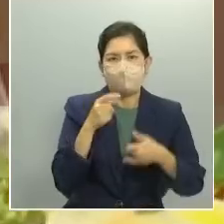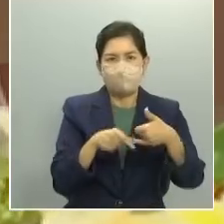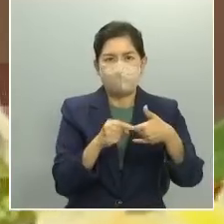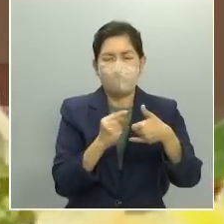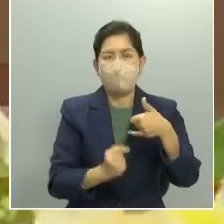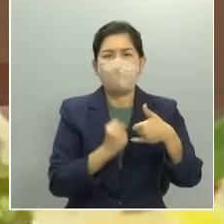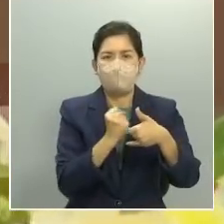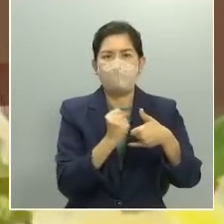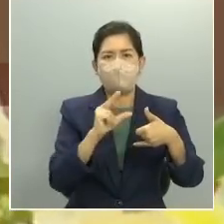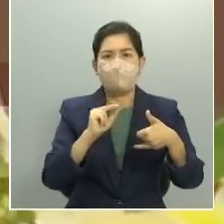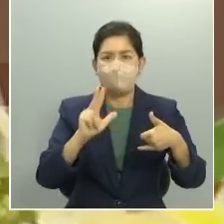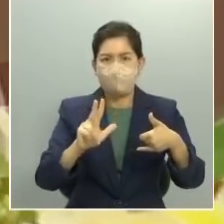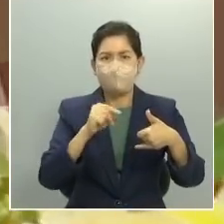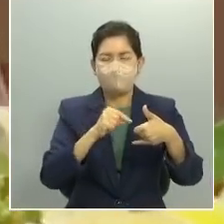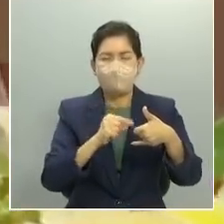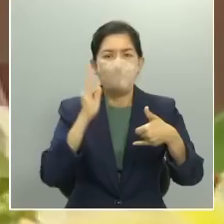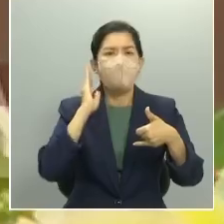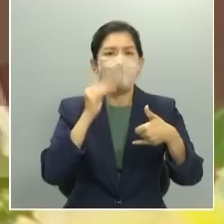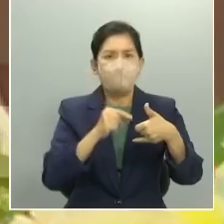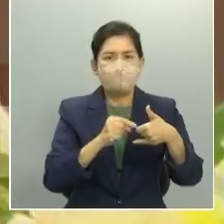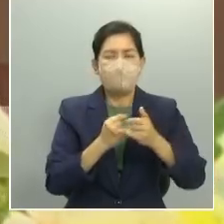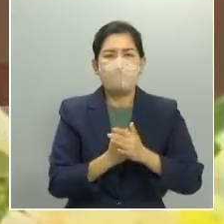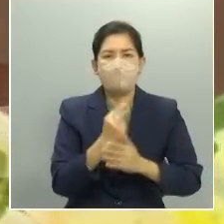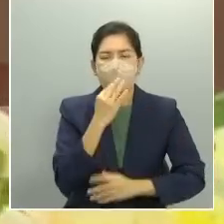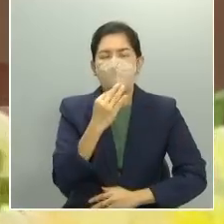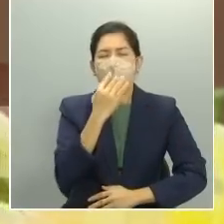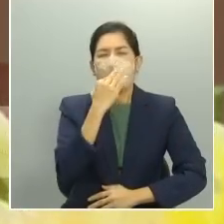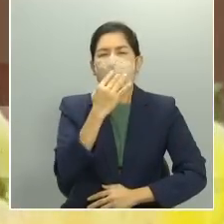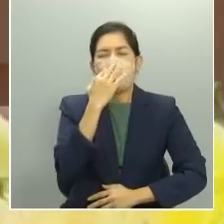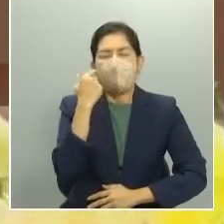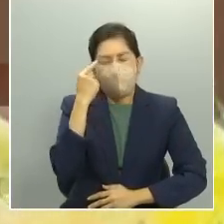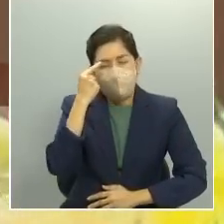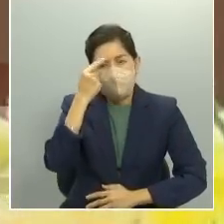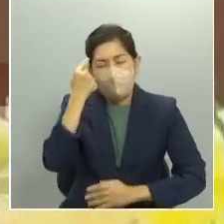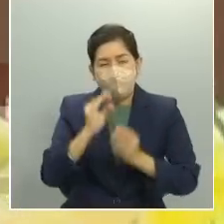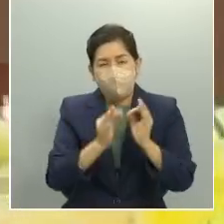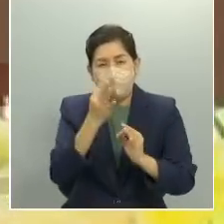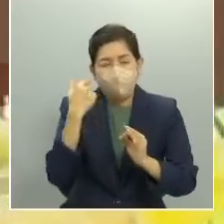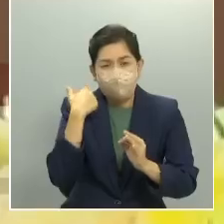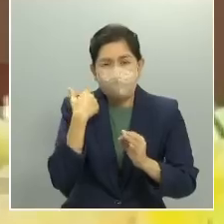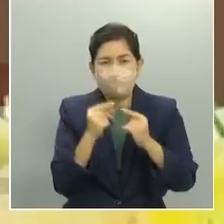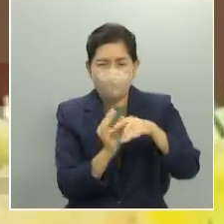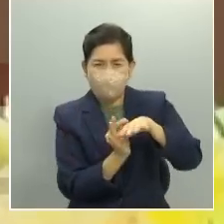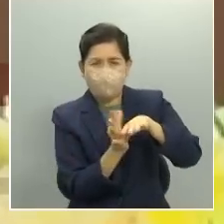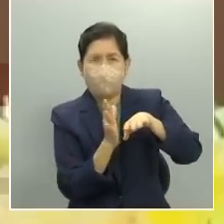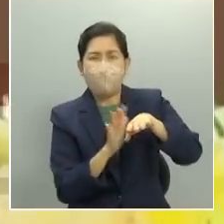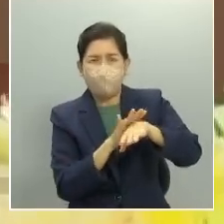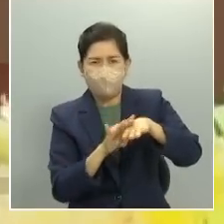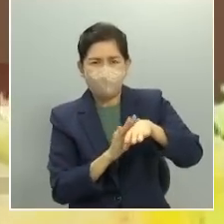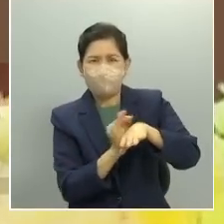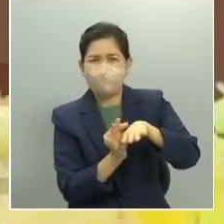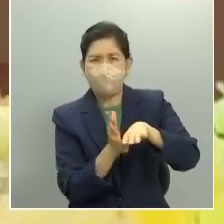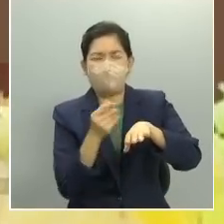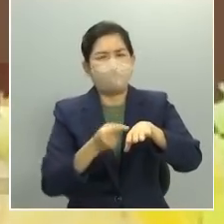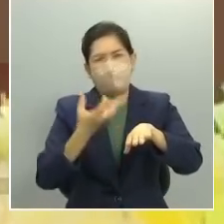นะคะโดยผู้เสียชีวิตท่านนี้มีภาวะสำลักควันและมีเปอร์เซ็นต์ของแผลไฟไหม้สูงกว่า 90% เลยนะ